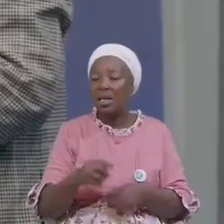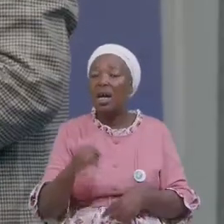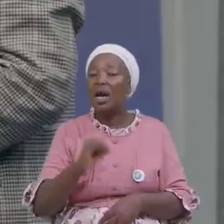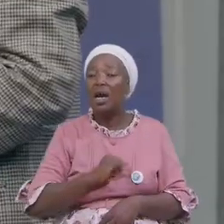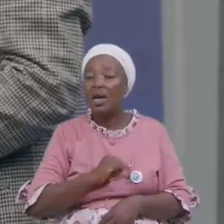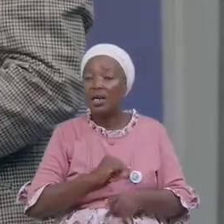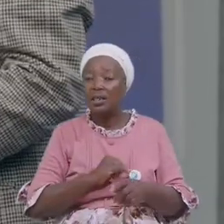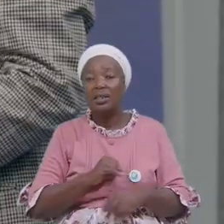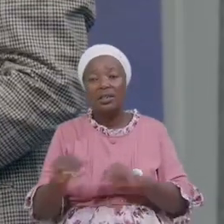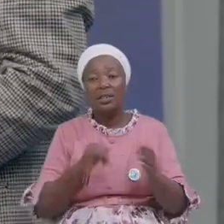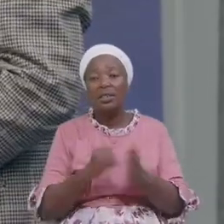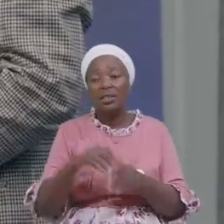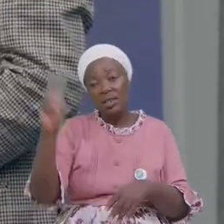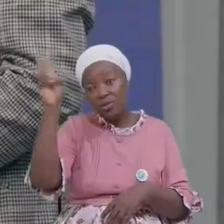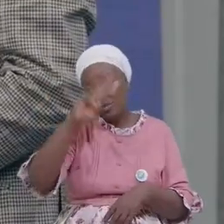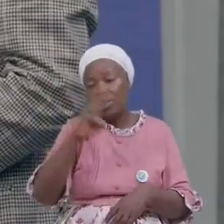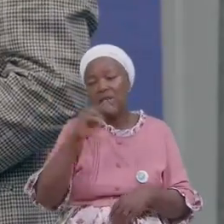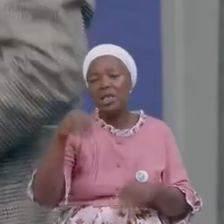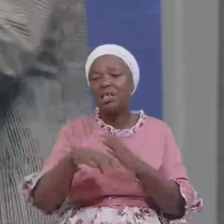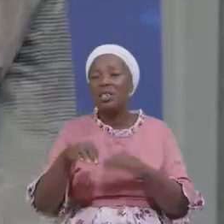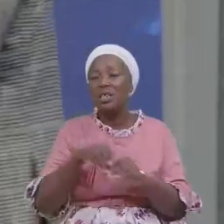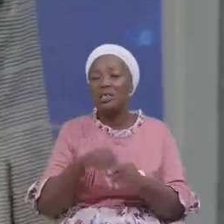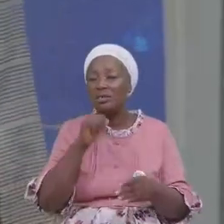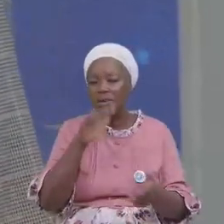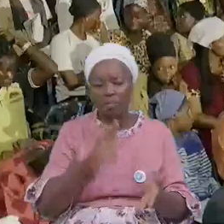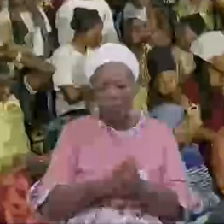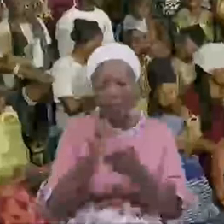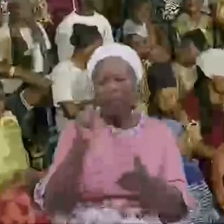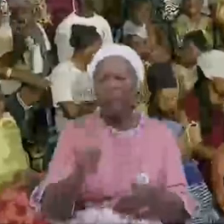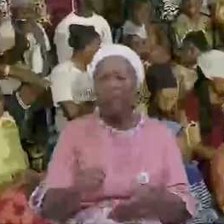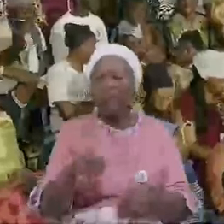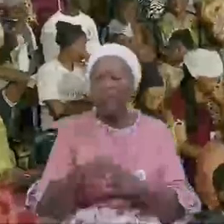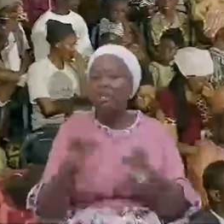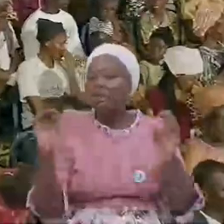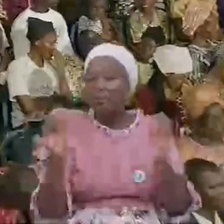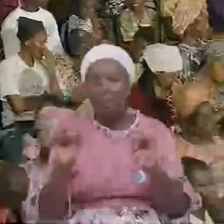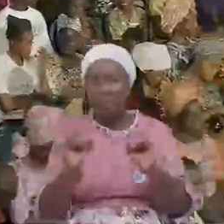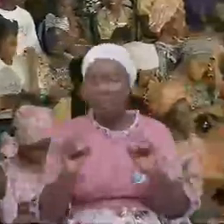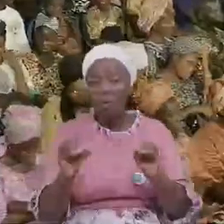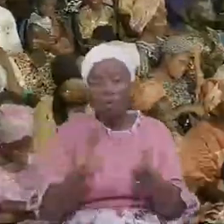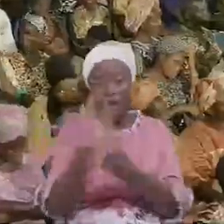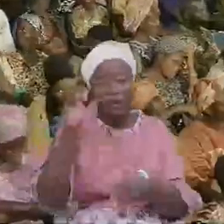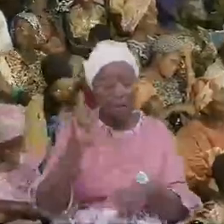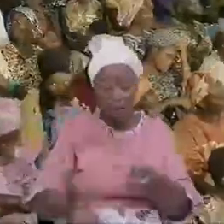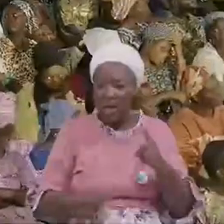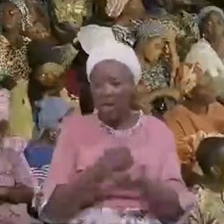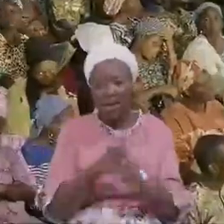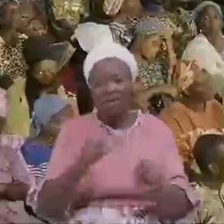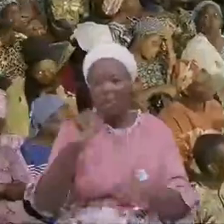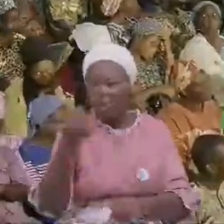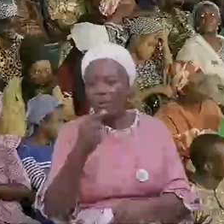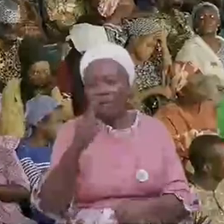Mais j'agissais par ignorance dans l'incrédulité. L'incrédulité ne peut pas sauver. Seule la foi en